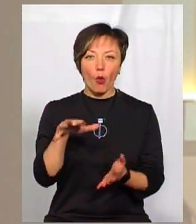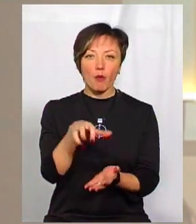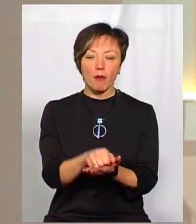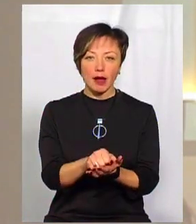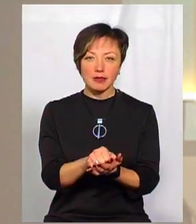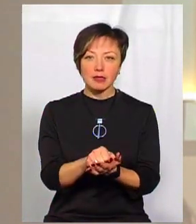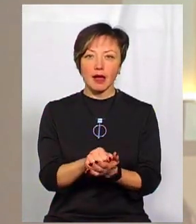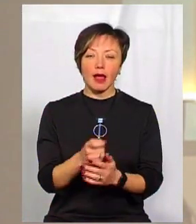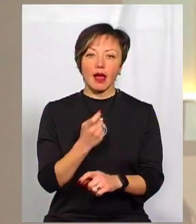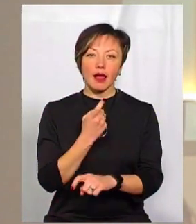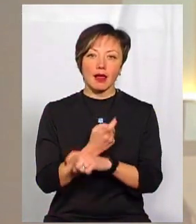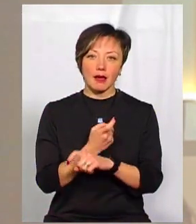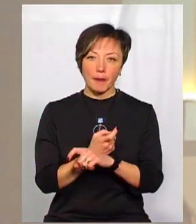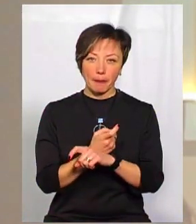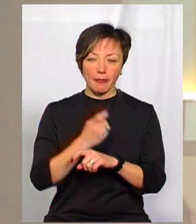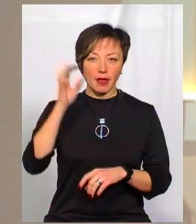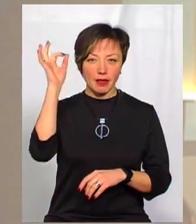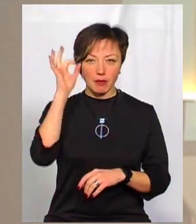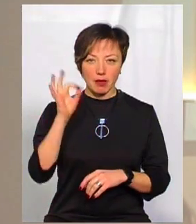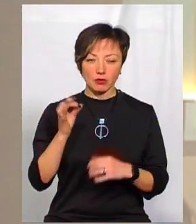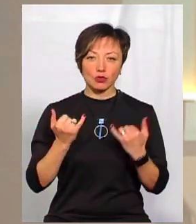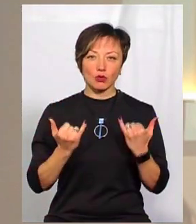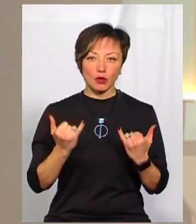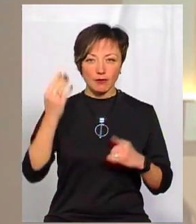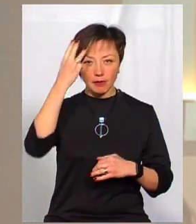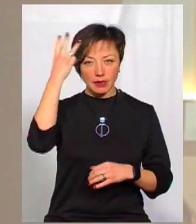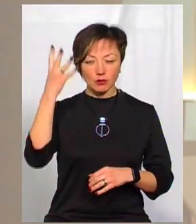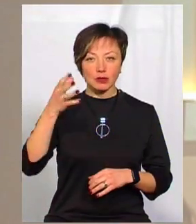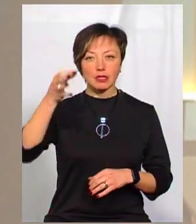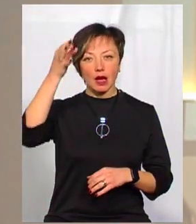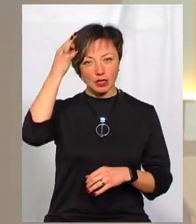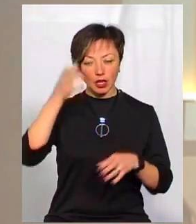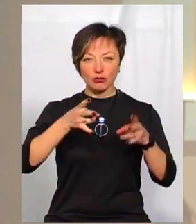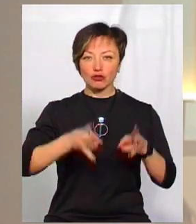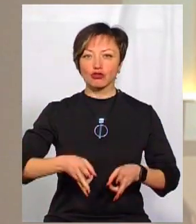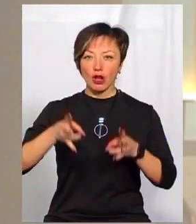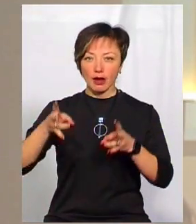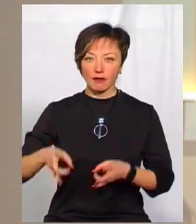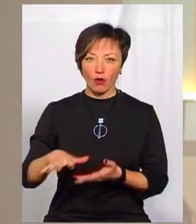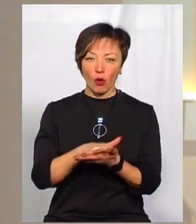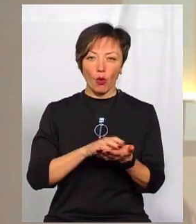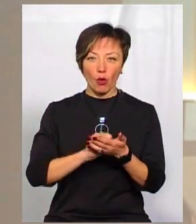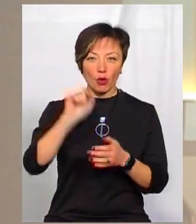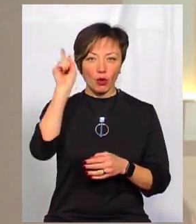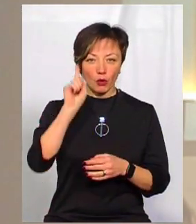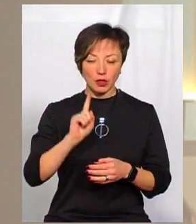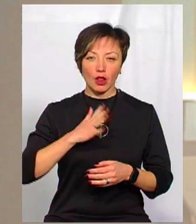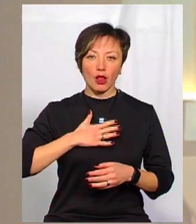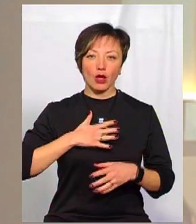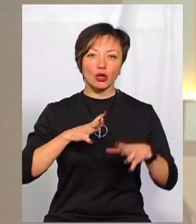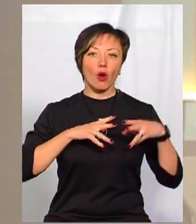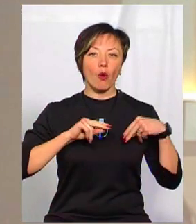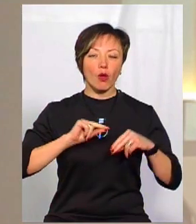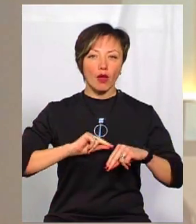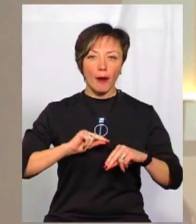окупацією нацистської Німеччини. Сьогодні у Хмельницькому згадали жертв Голокосту. Анастасія Збродова, наша